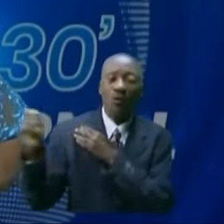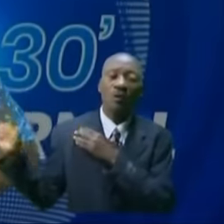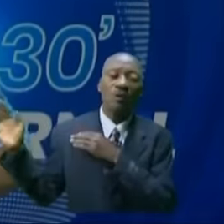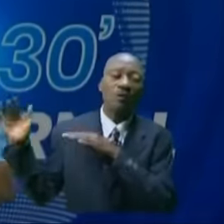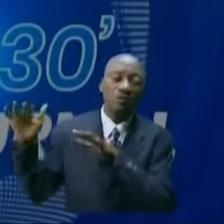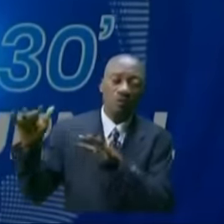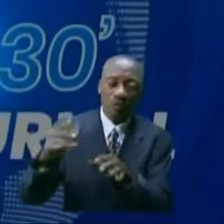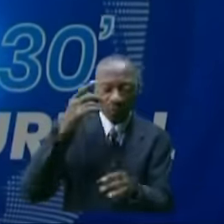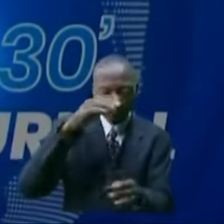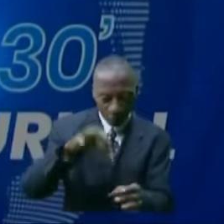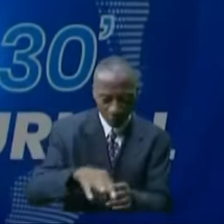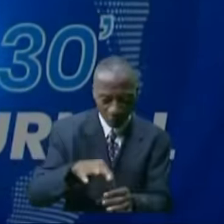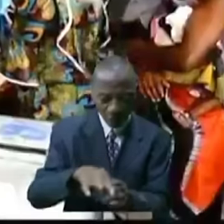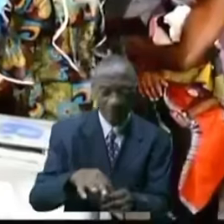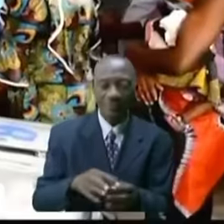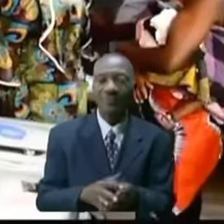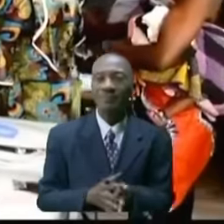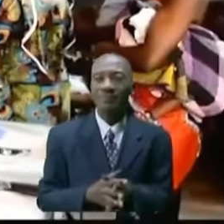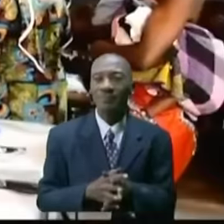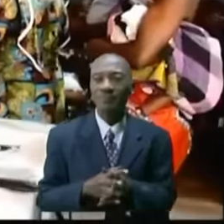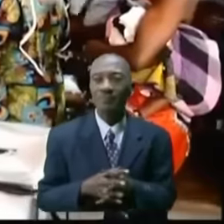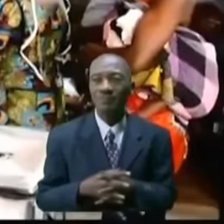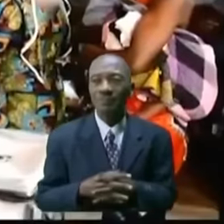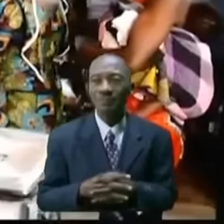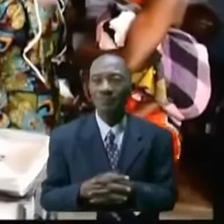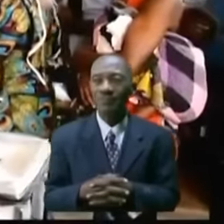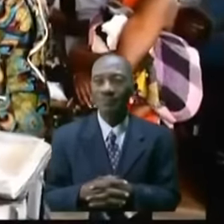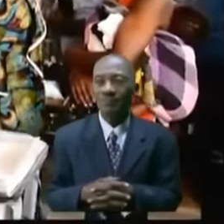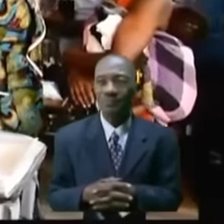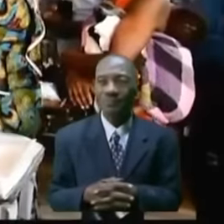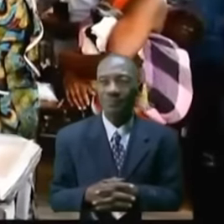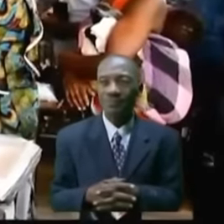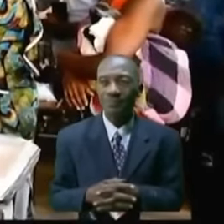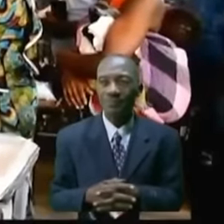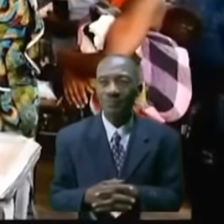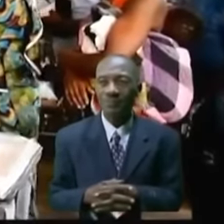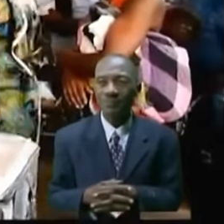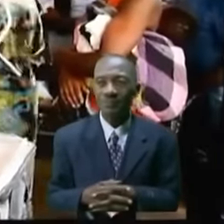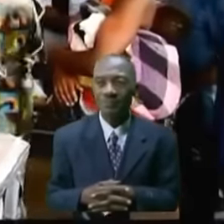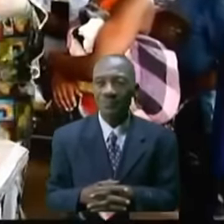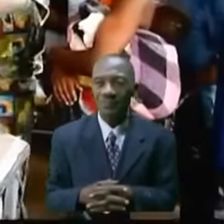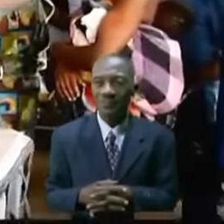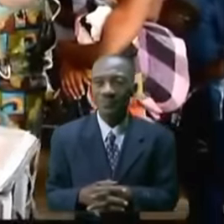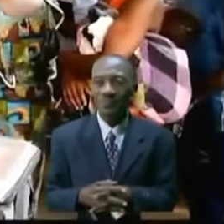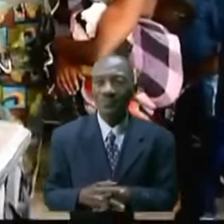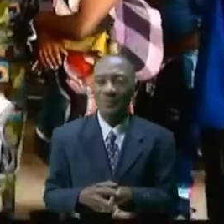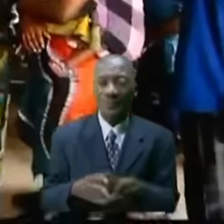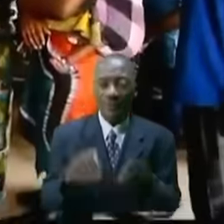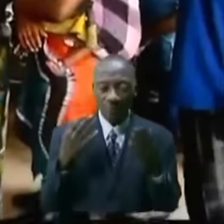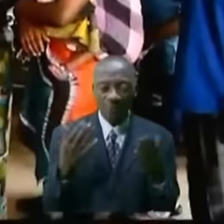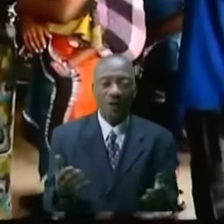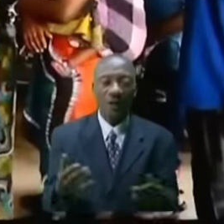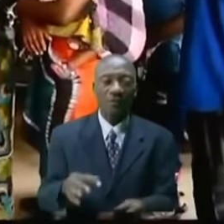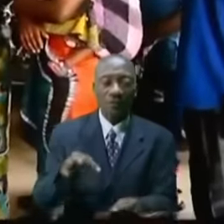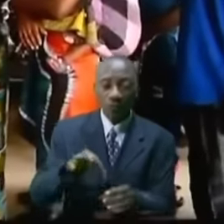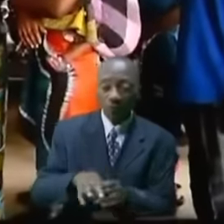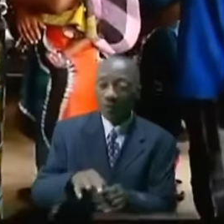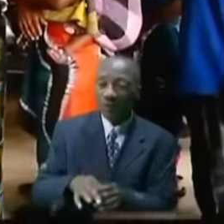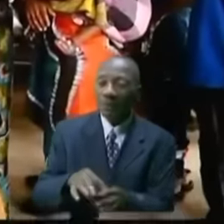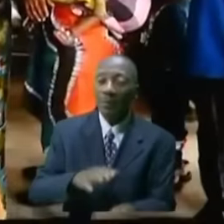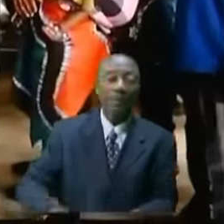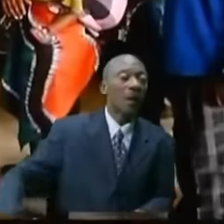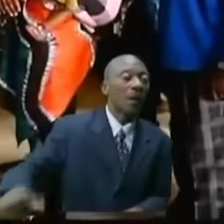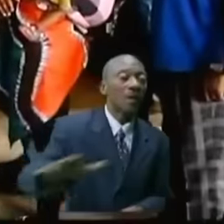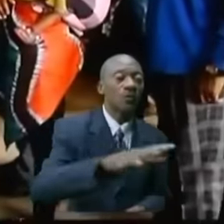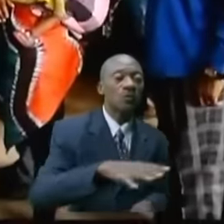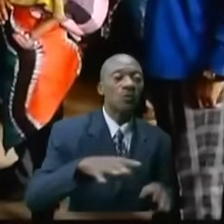Cédric Kenina pour plus de détails. Le 20 décembre a vécu, le vote a eu lieu sur l'ensemble du territoire national,